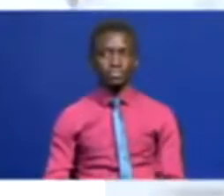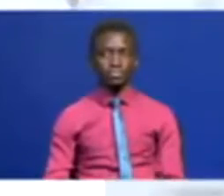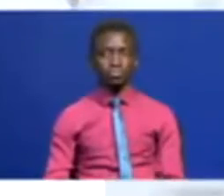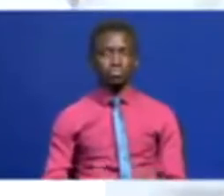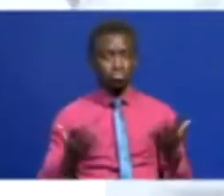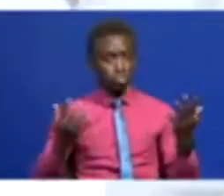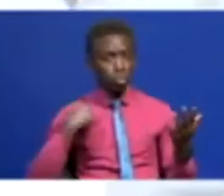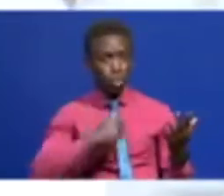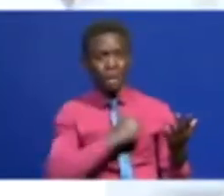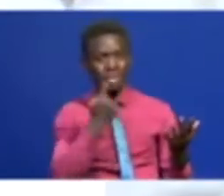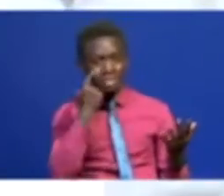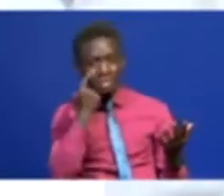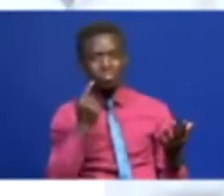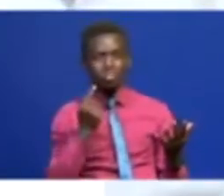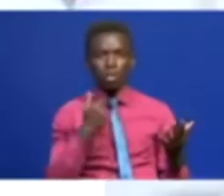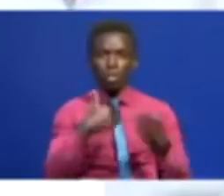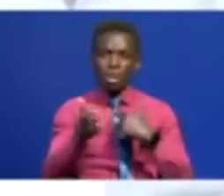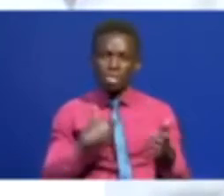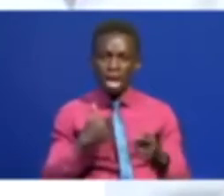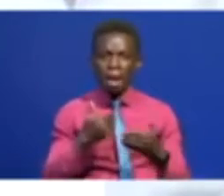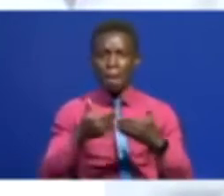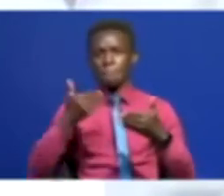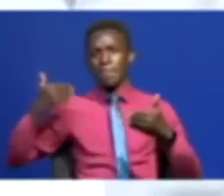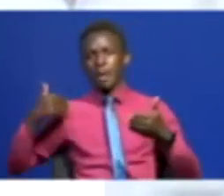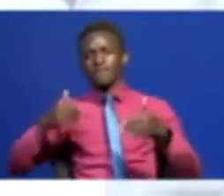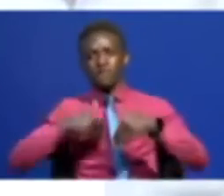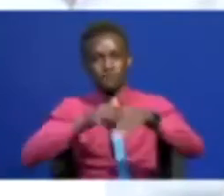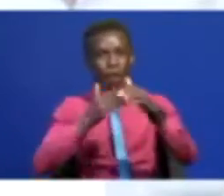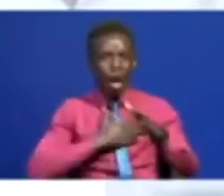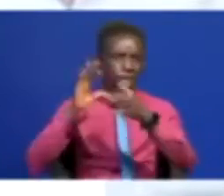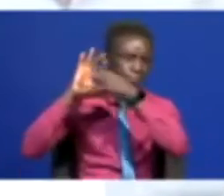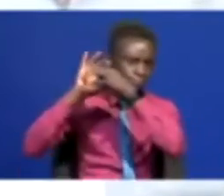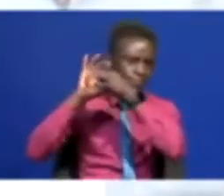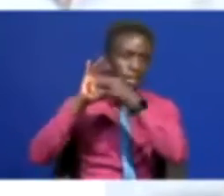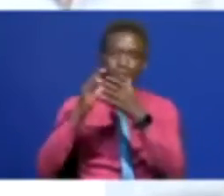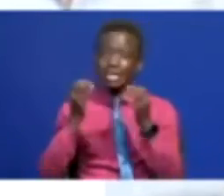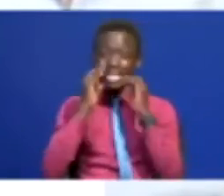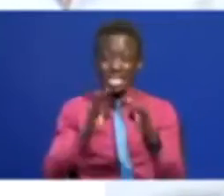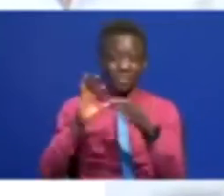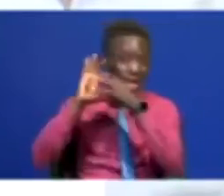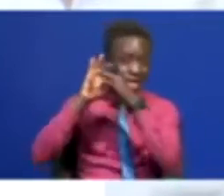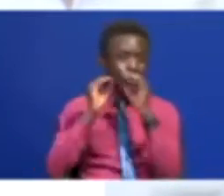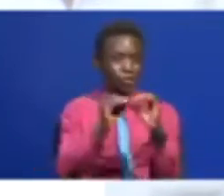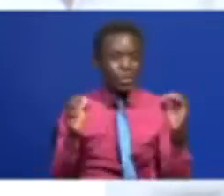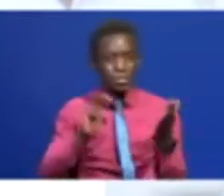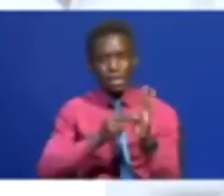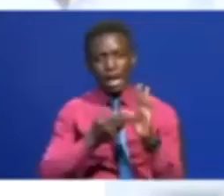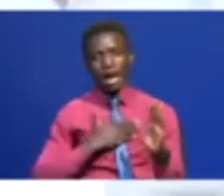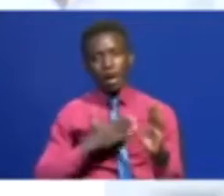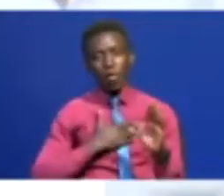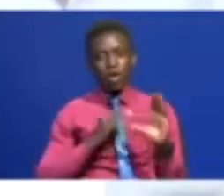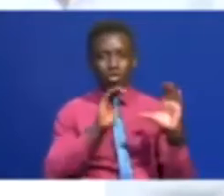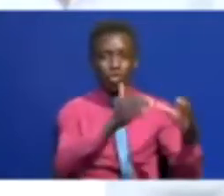Tumeona kuwa bila kurudi nyuma kufata mila zetu, jamii zetu zinaangamia. Hata saizi watoto